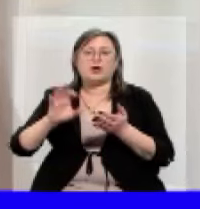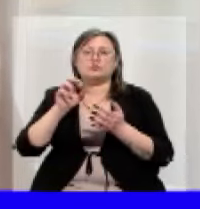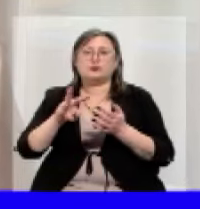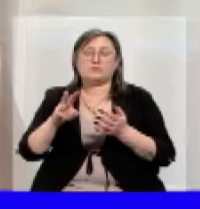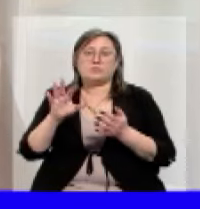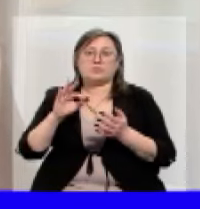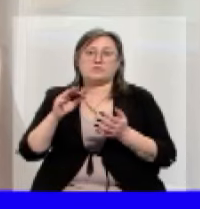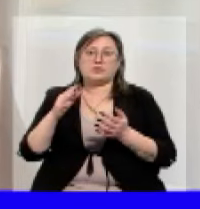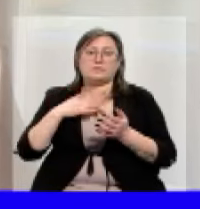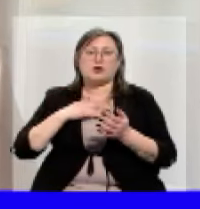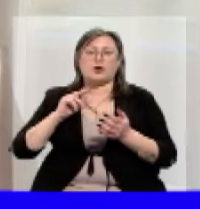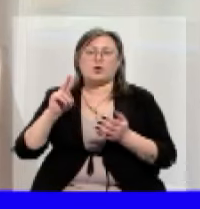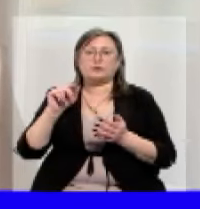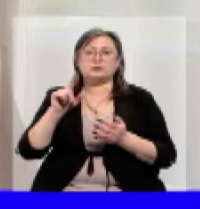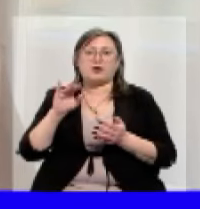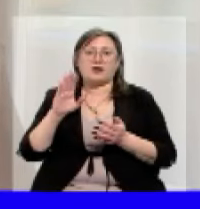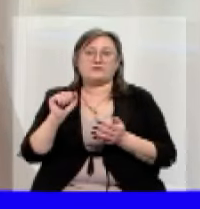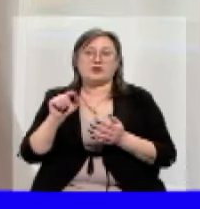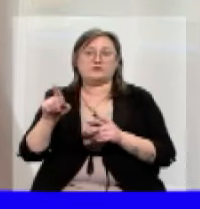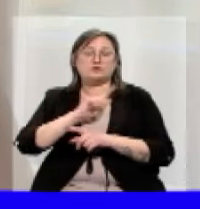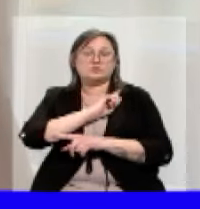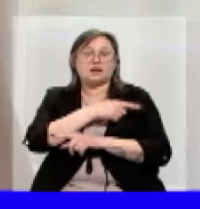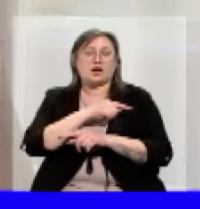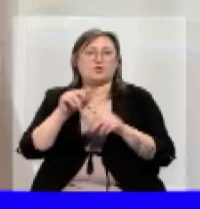жазуды бастадым ғой сол 75-ші жылы.